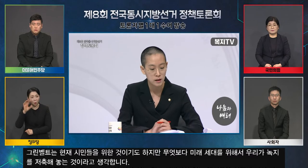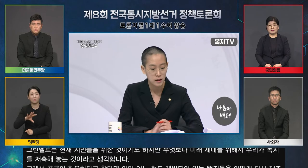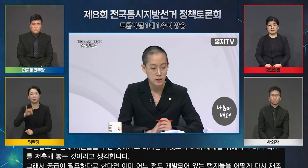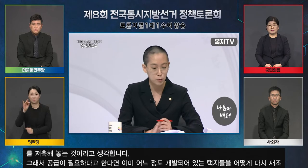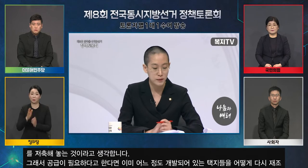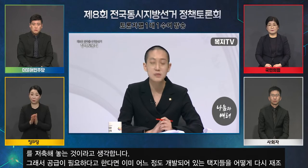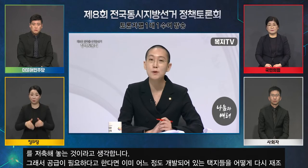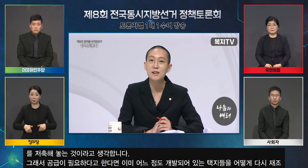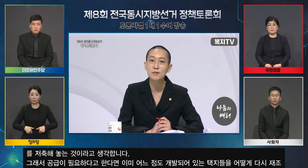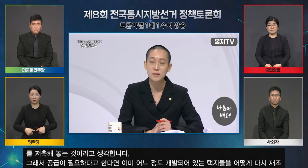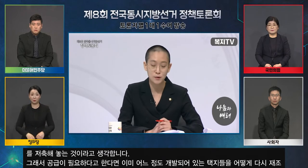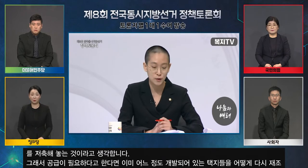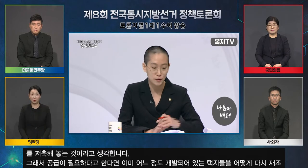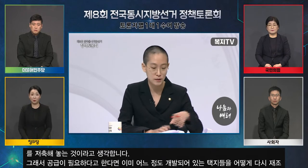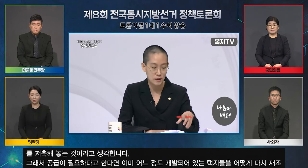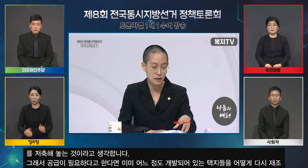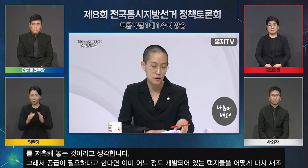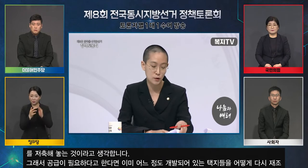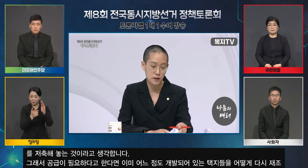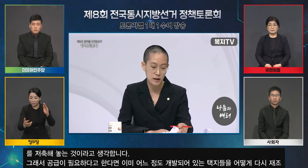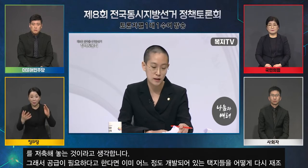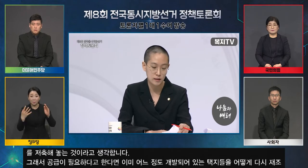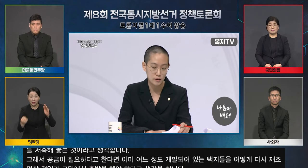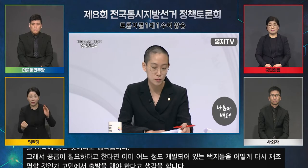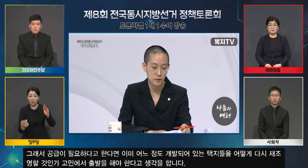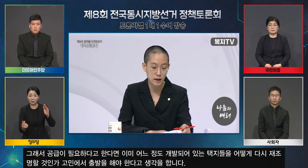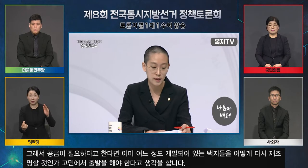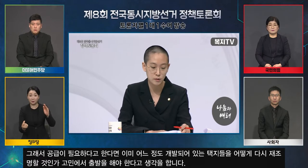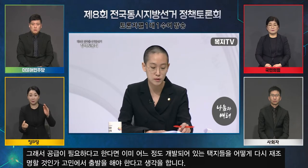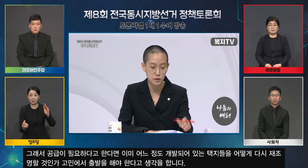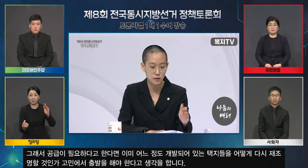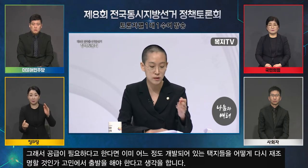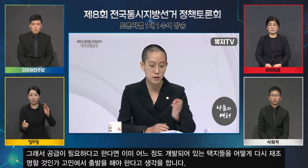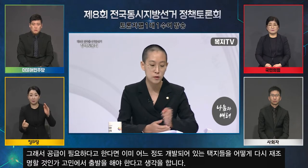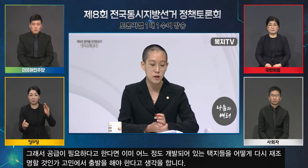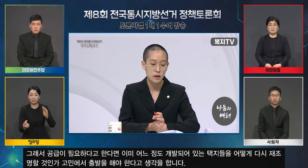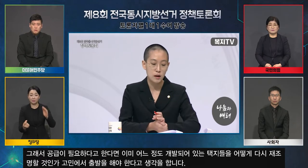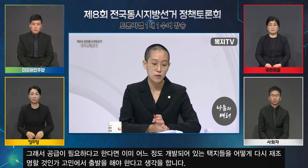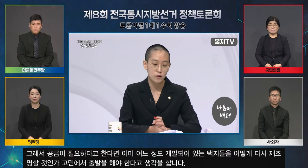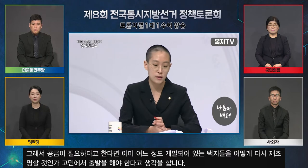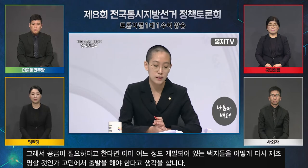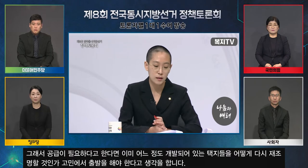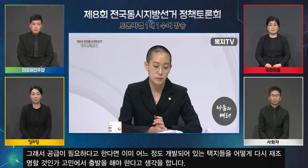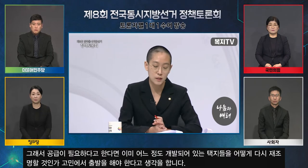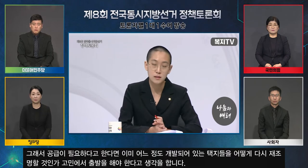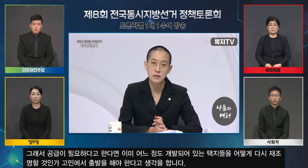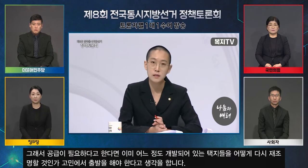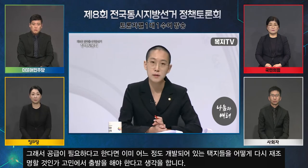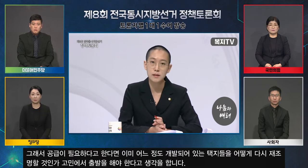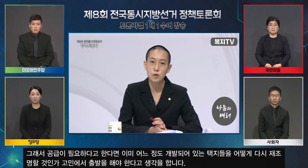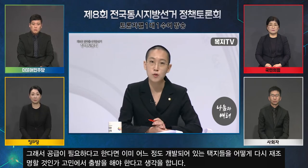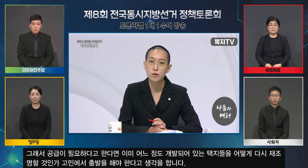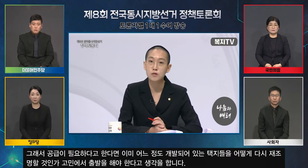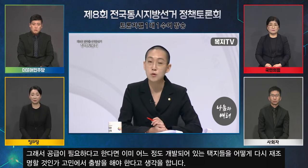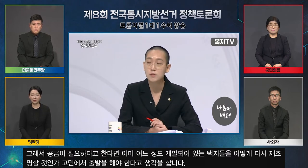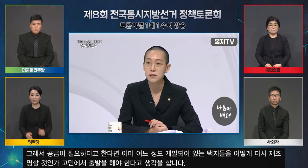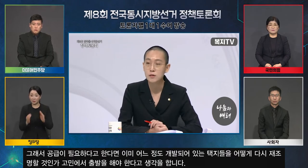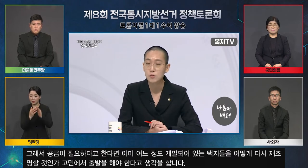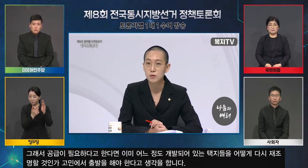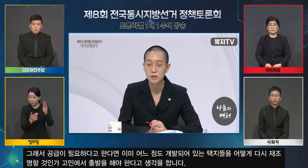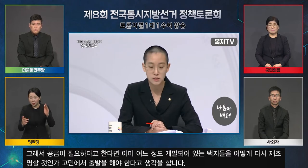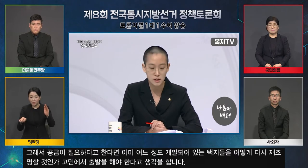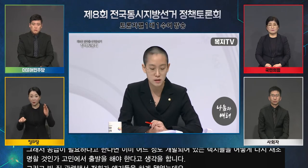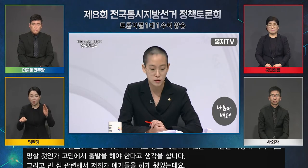합니다. 그리고 빈집 관련돼서 저희가 얘기들을 좀 하게 됐었는데요. 일단 빈집에 대해서 어떤